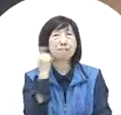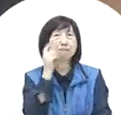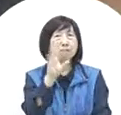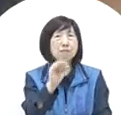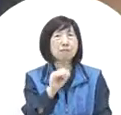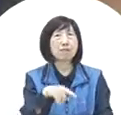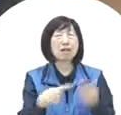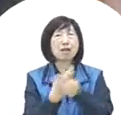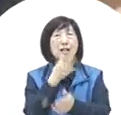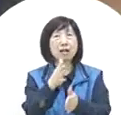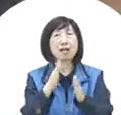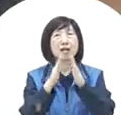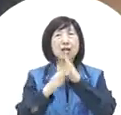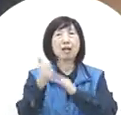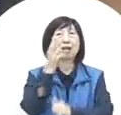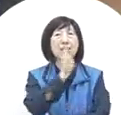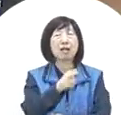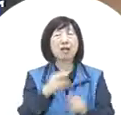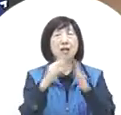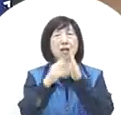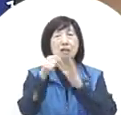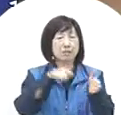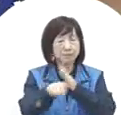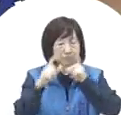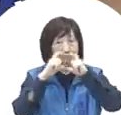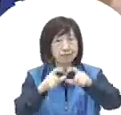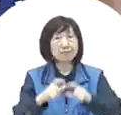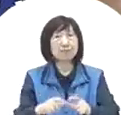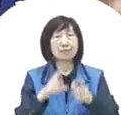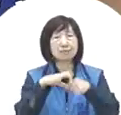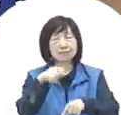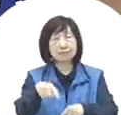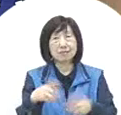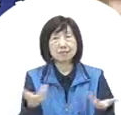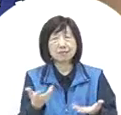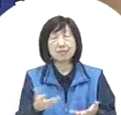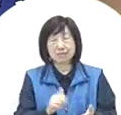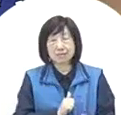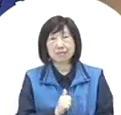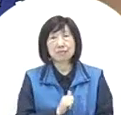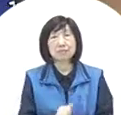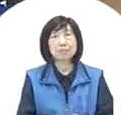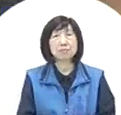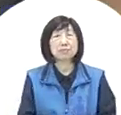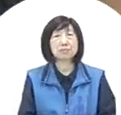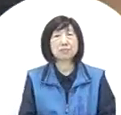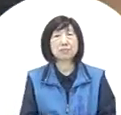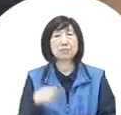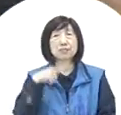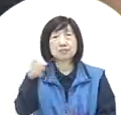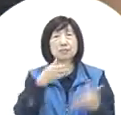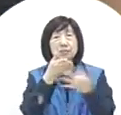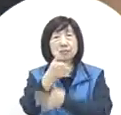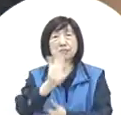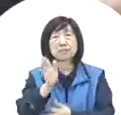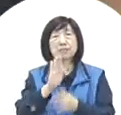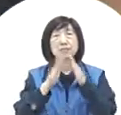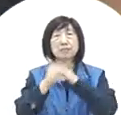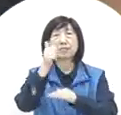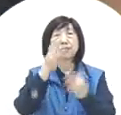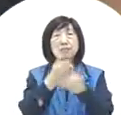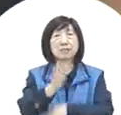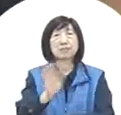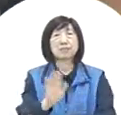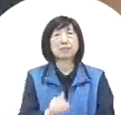报告一下。 市长，你请局长直接回答，因为这个问题非常严肃。啊，市长，局长讲清楚。 这个个案我不介入了哈，我知道报案了。 那局长来